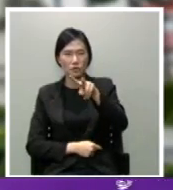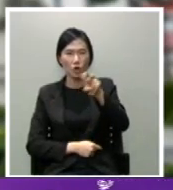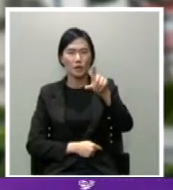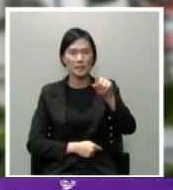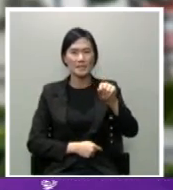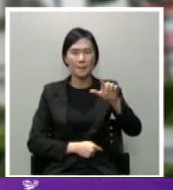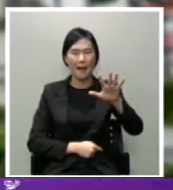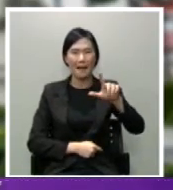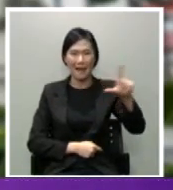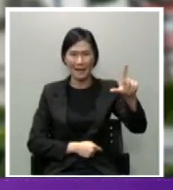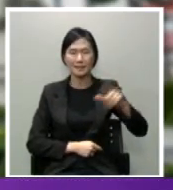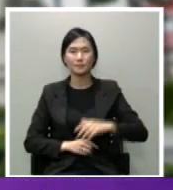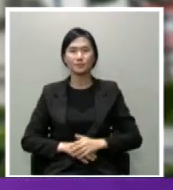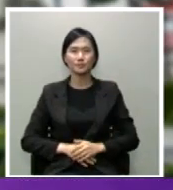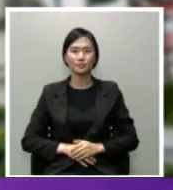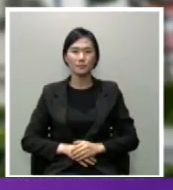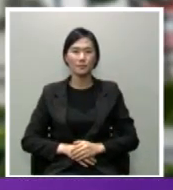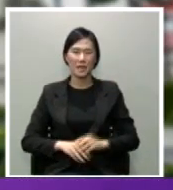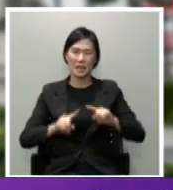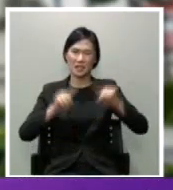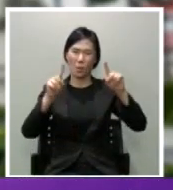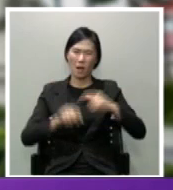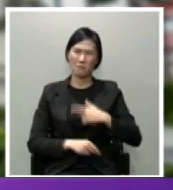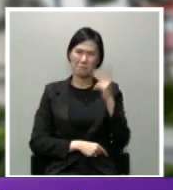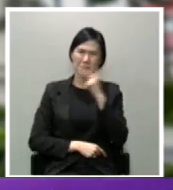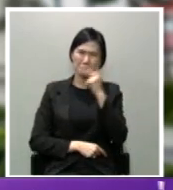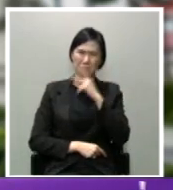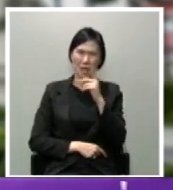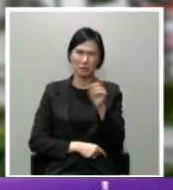1,225 ล้านบาทแต่แปลกครับท่านประธาน